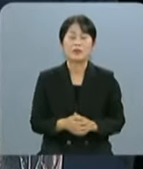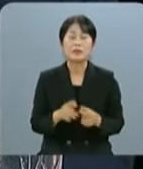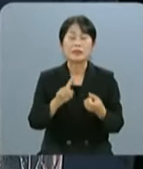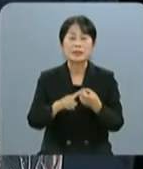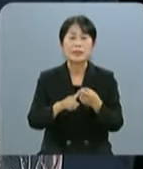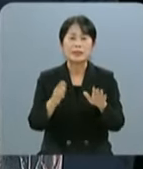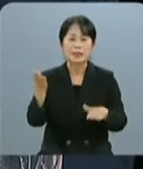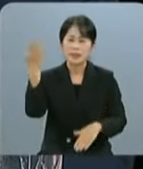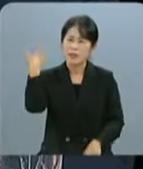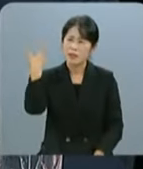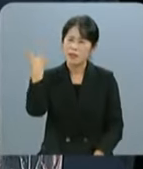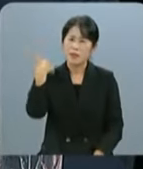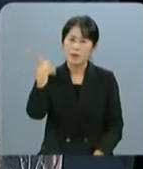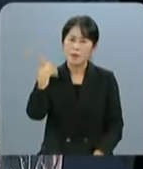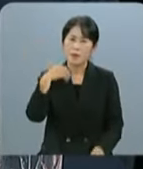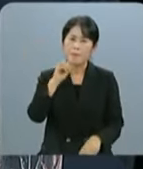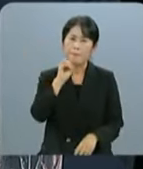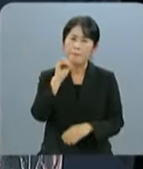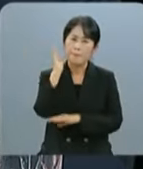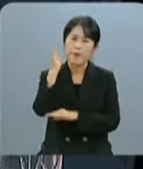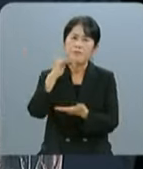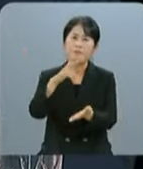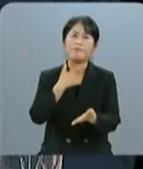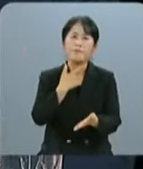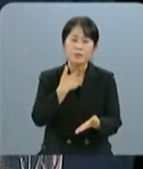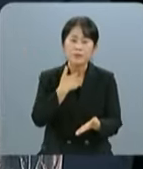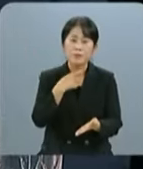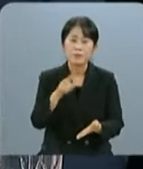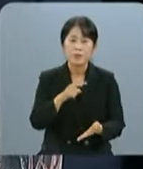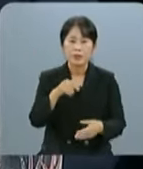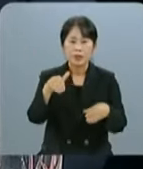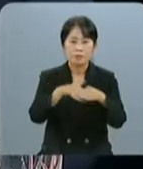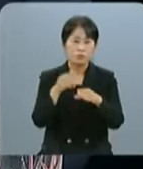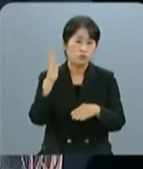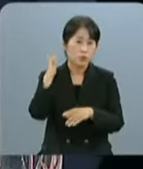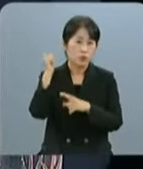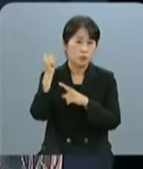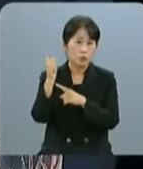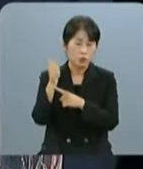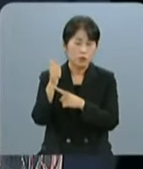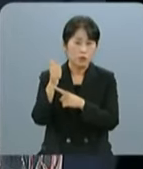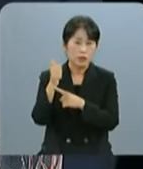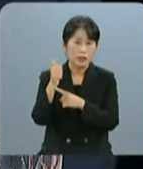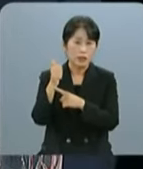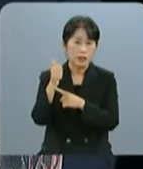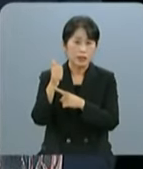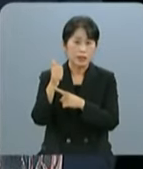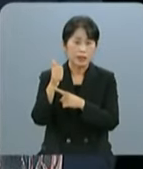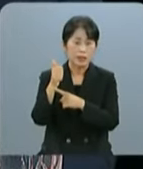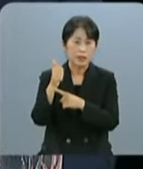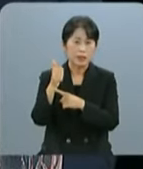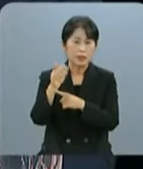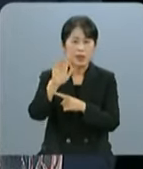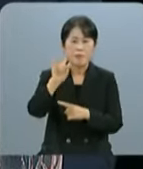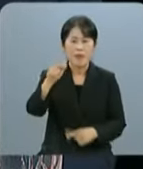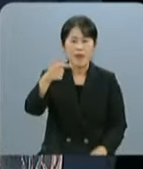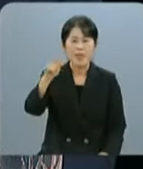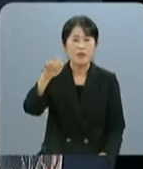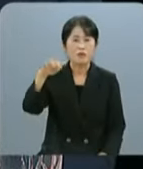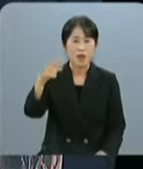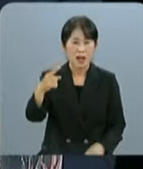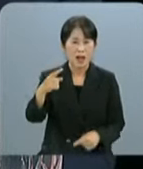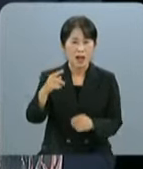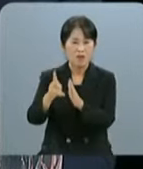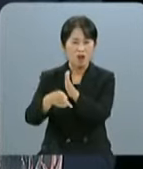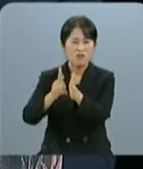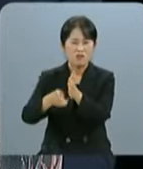제가 지난번에 한번 이런 이야기를 한 일이 있습니다. 문재인 대통령이 베네수엘라